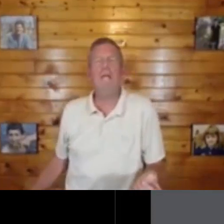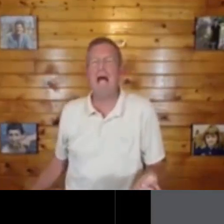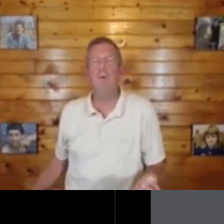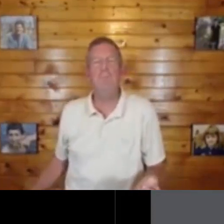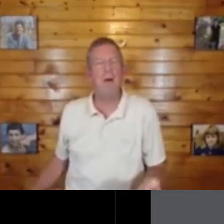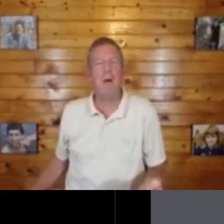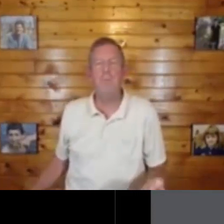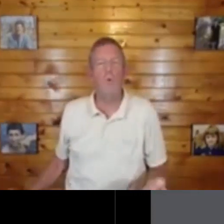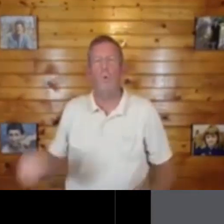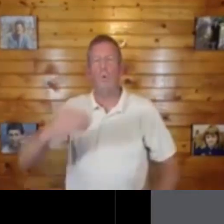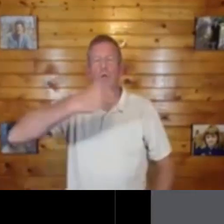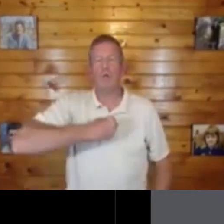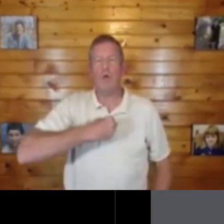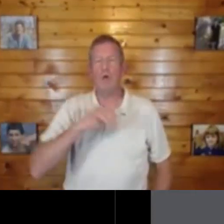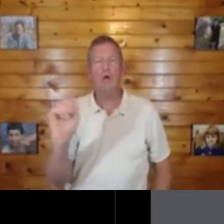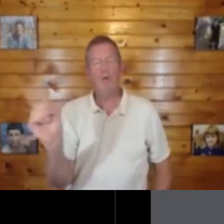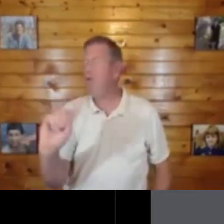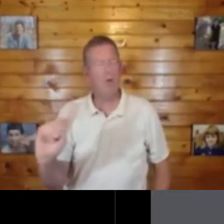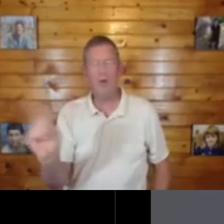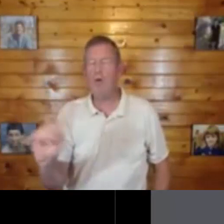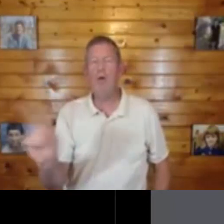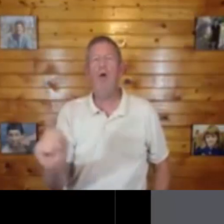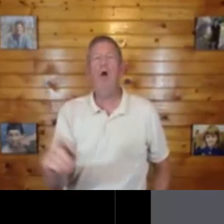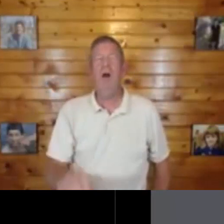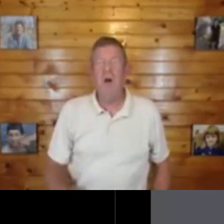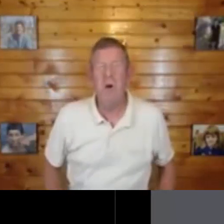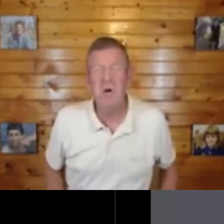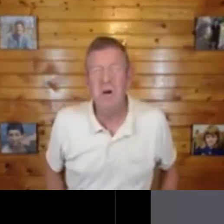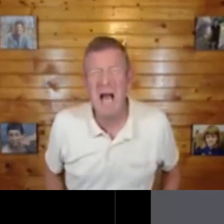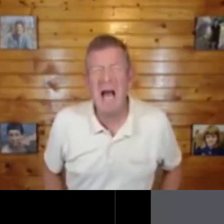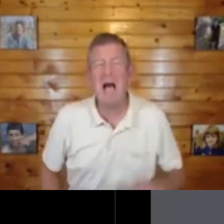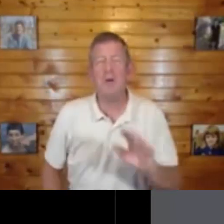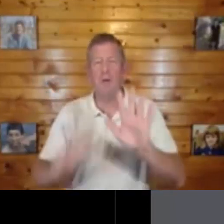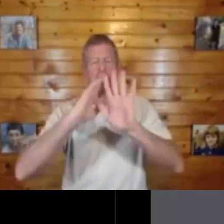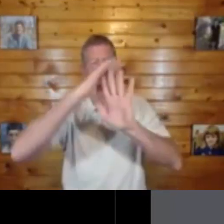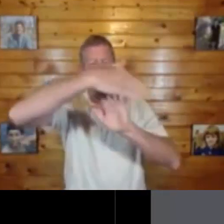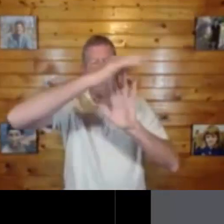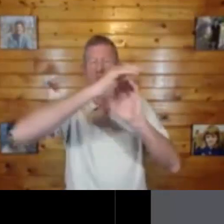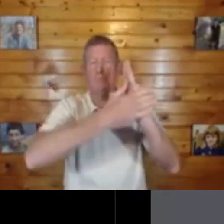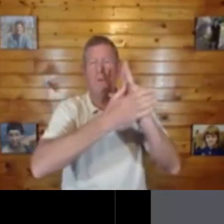ne regarde pas beaucoup. Je ne